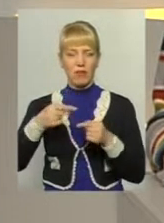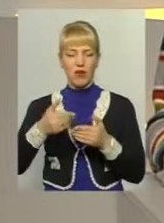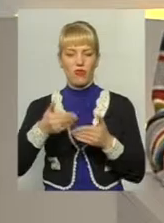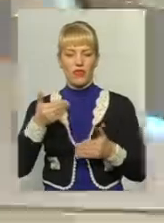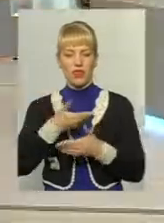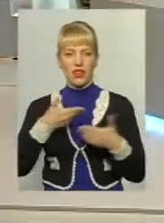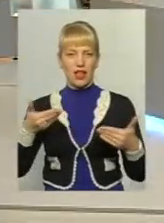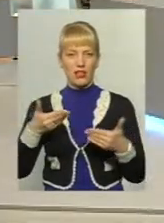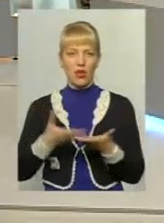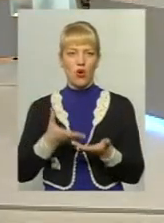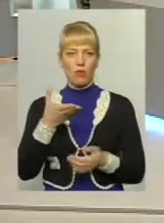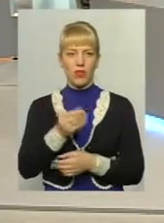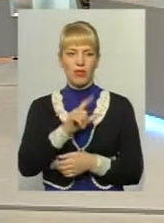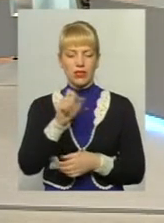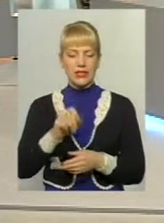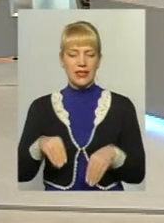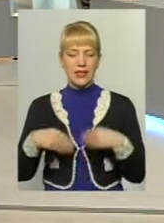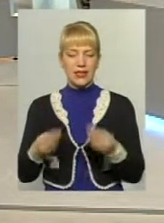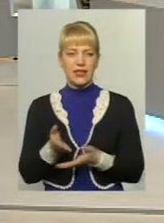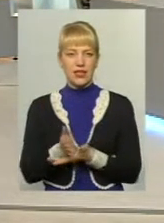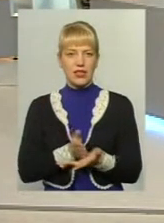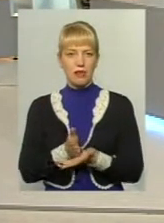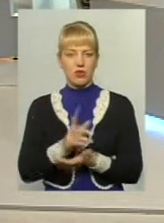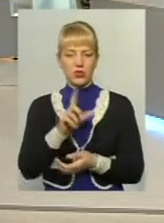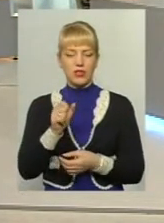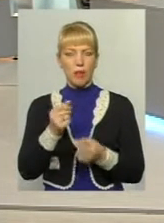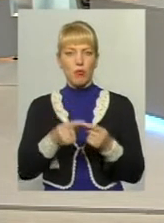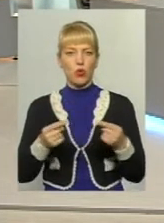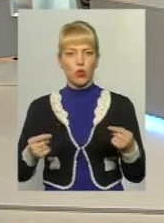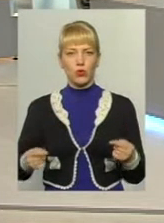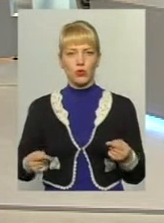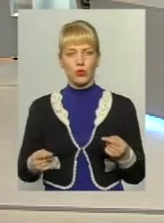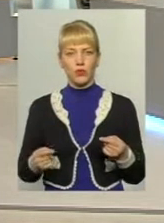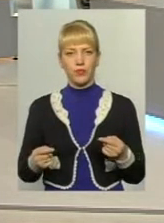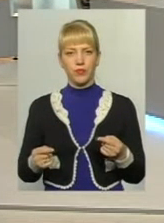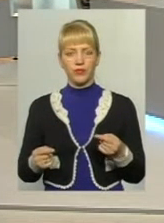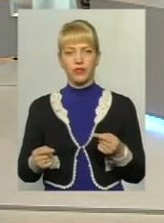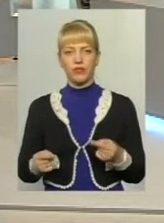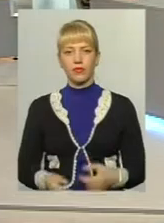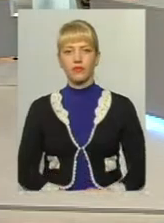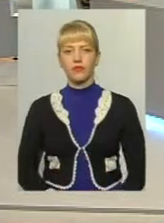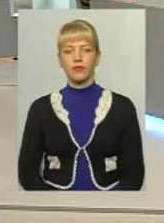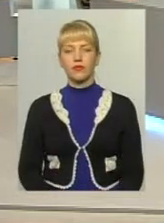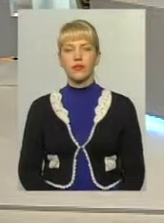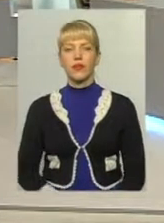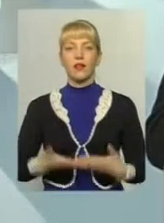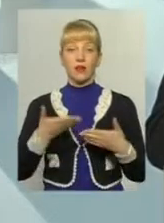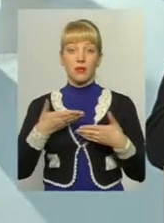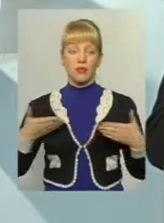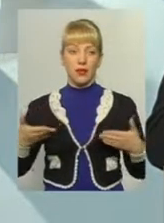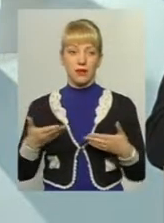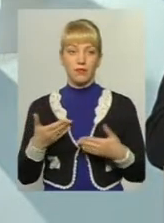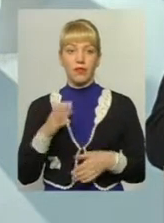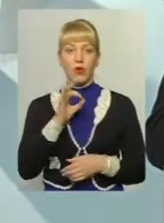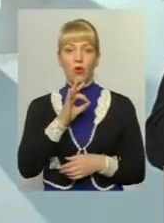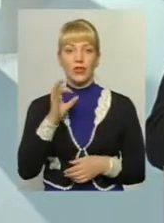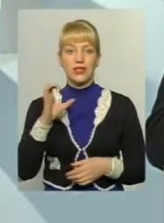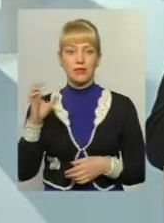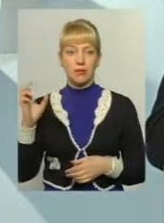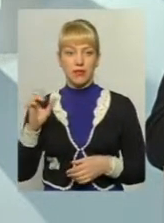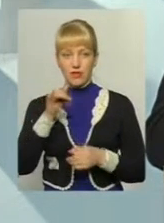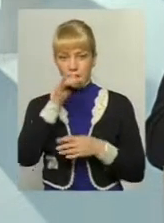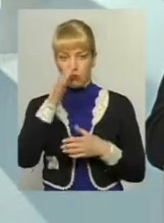Досить часто природні монополії вимагають оплату наперед. Тобто місяць поточний, розрахунковий, ще не закінчився. 20-го